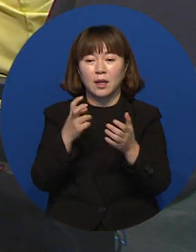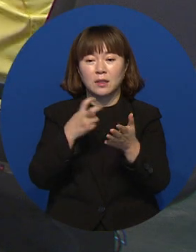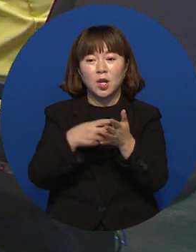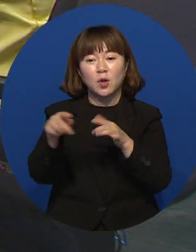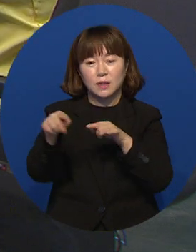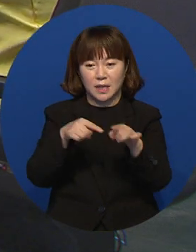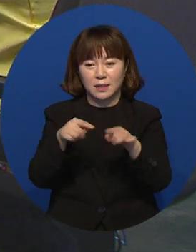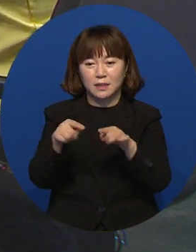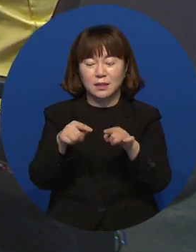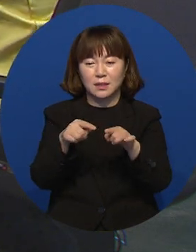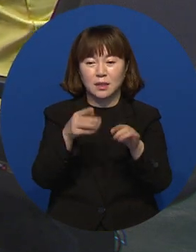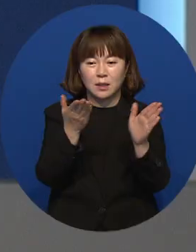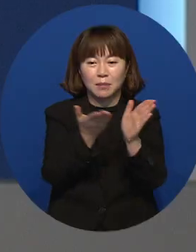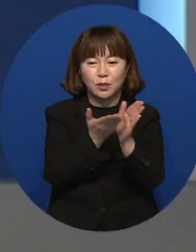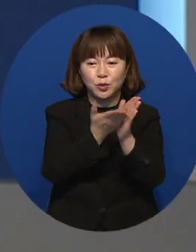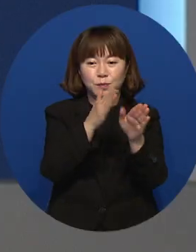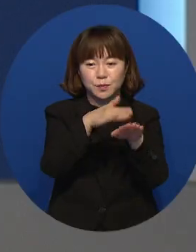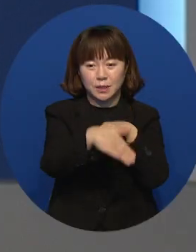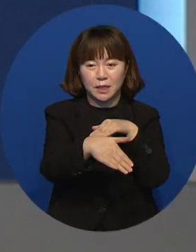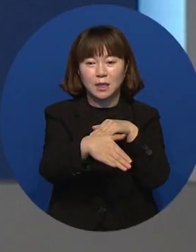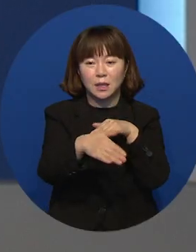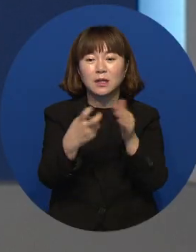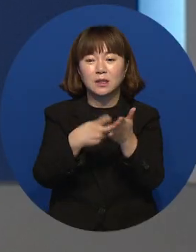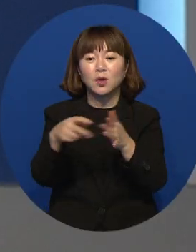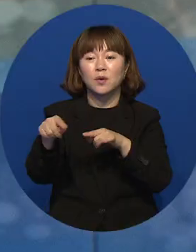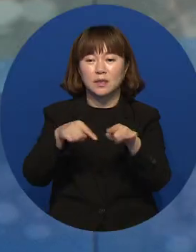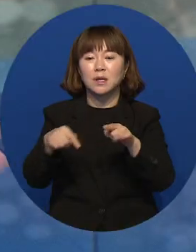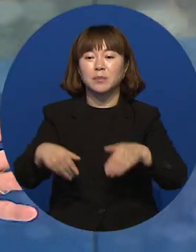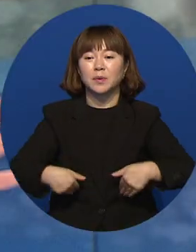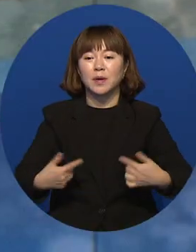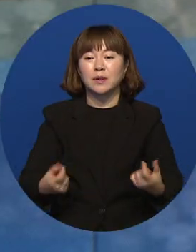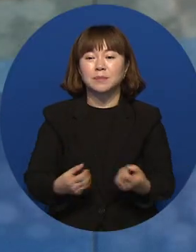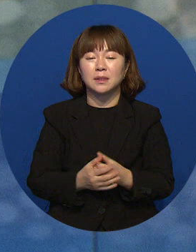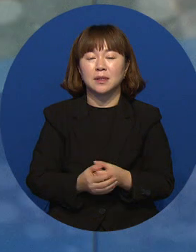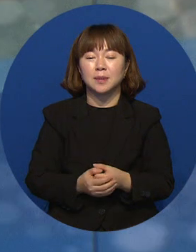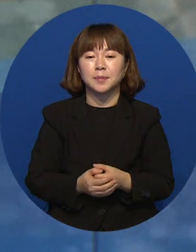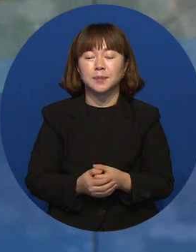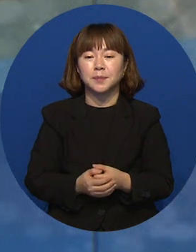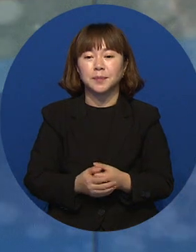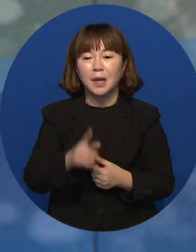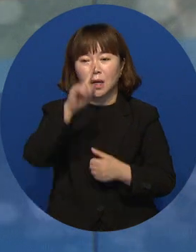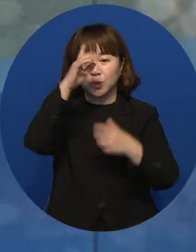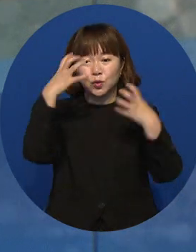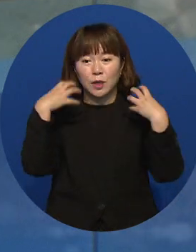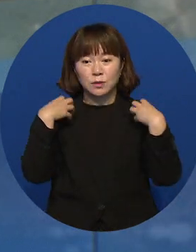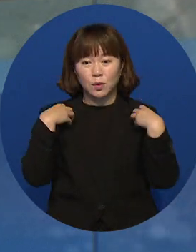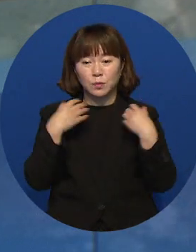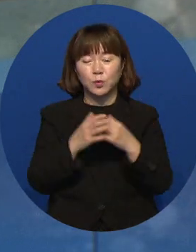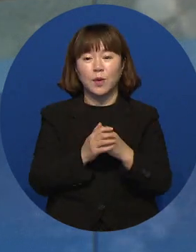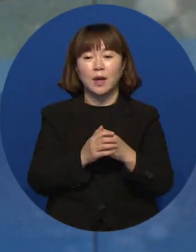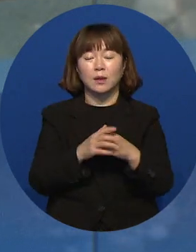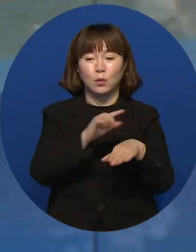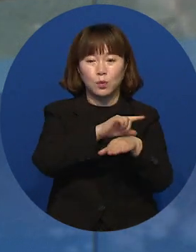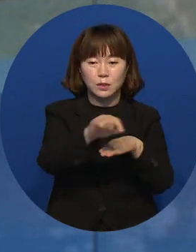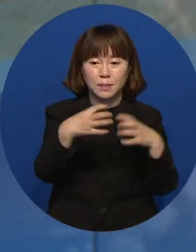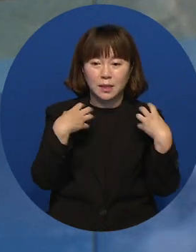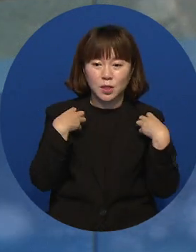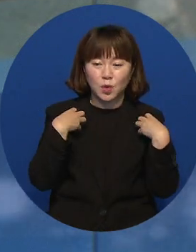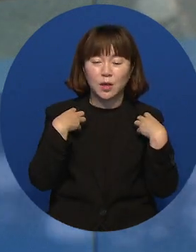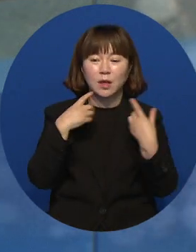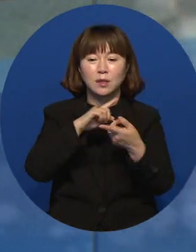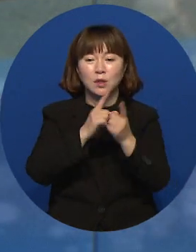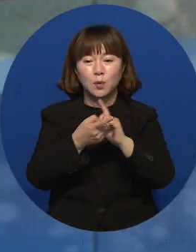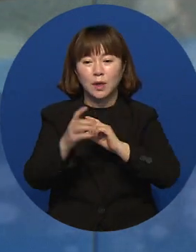정책들이 좀 나와야 되지 않나 이렇게 생각하고 있습니다 예 그런 점에서 이제 중앙정부가 지방정부에 이 정보 교환이나 소통이 굉장히 중요할